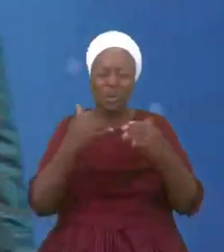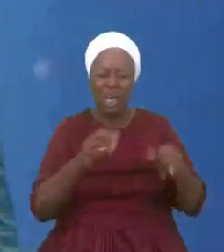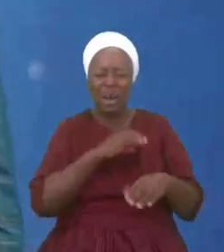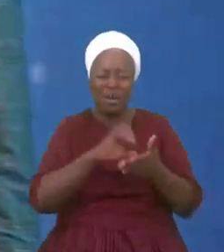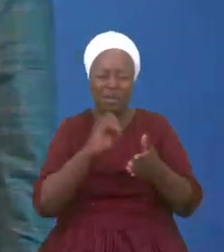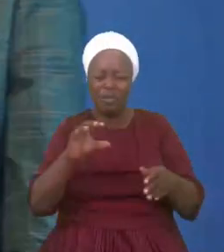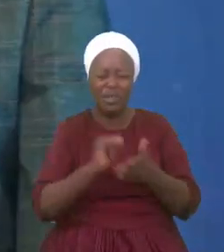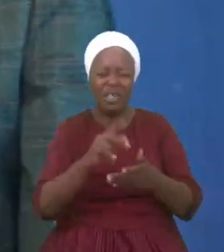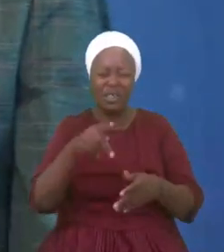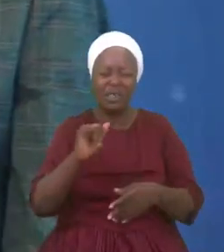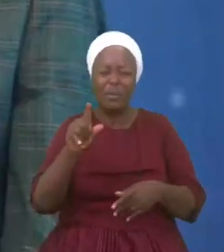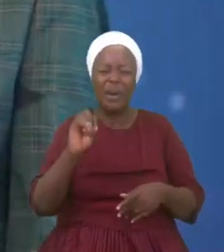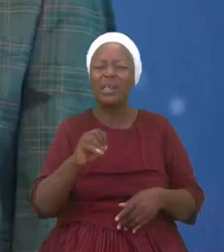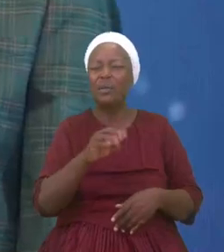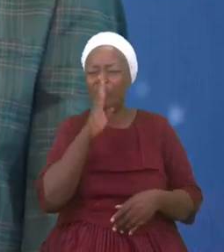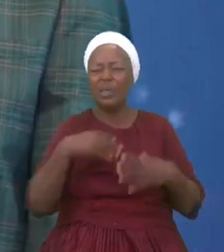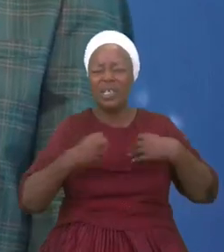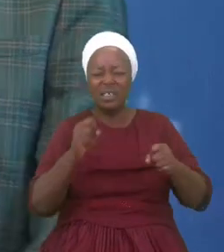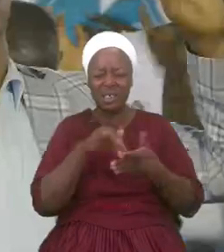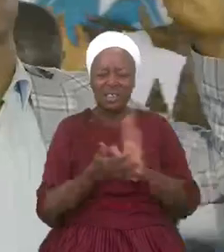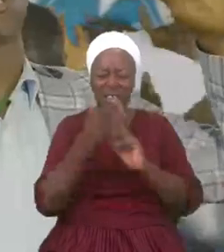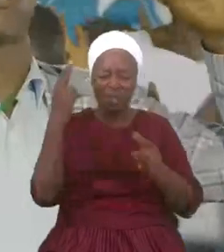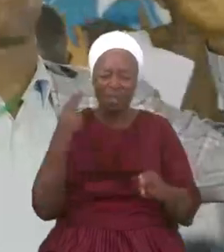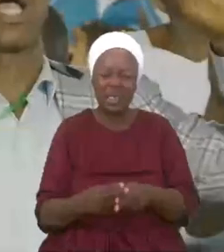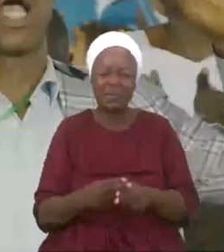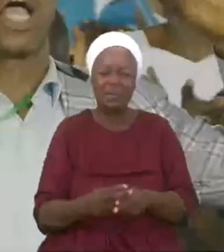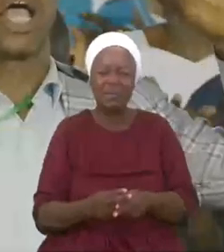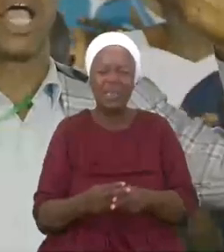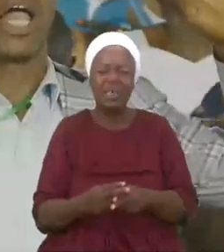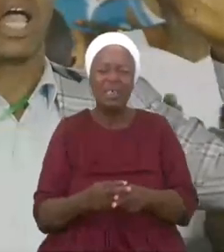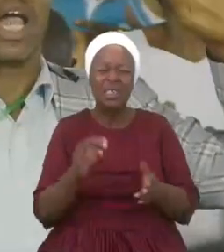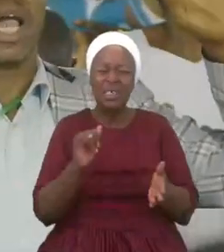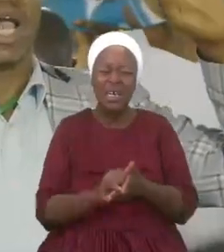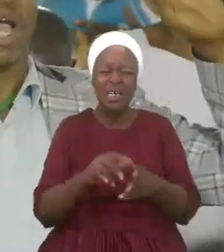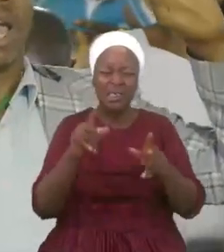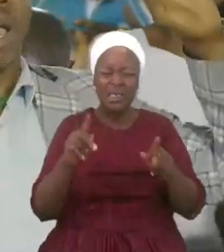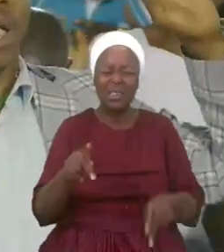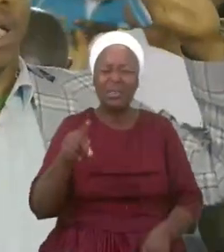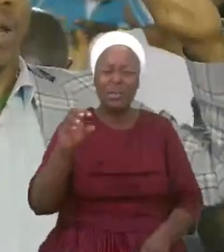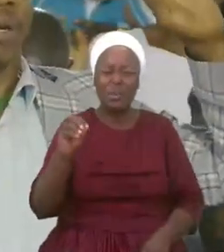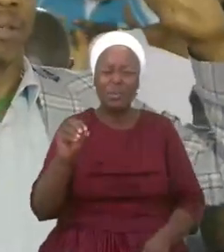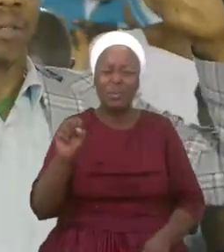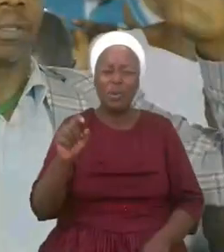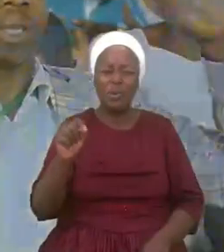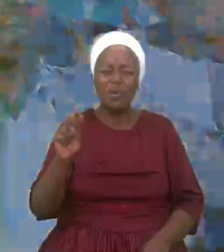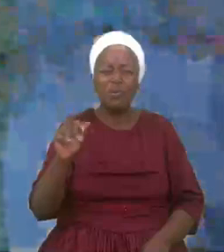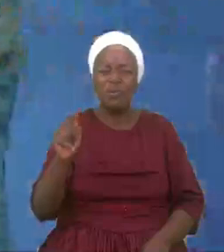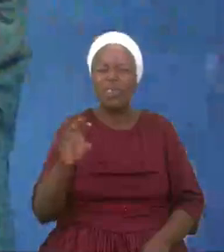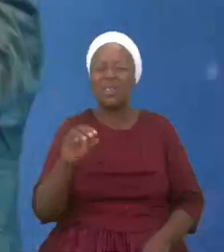morales l'hémorroïde externe je prie que les mouraïde extérieure mais n'assois